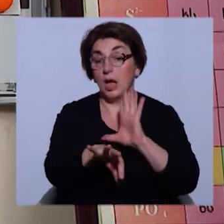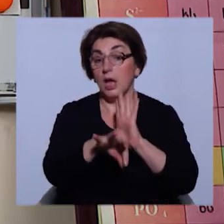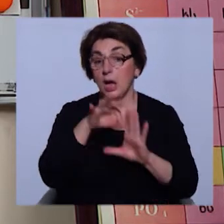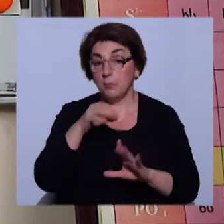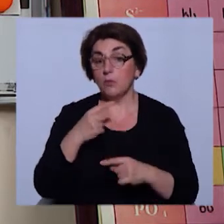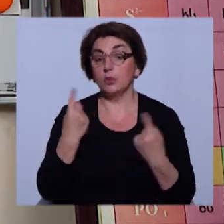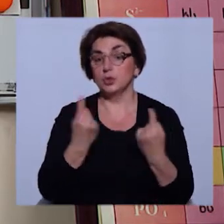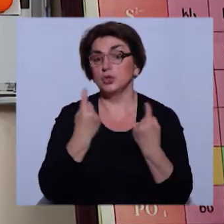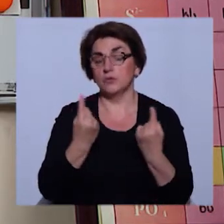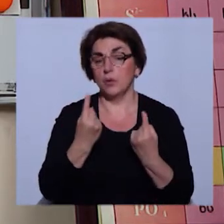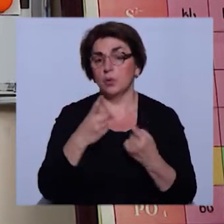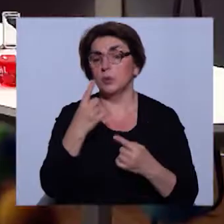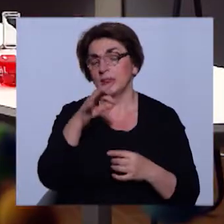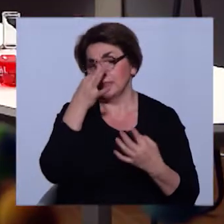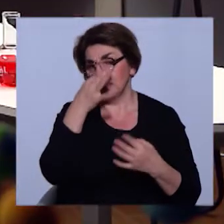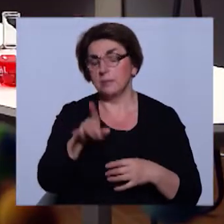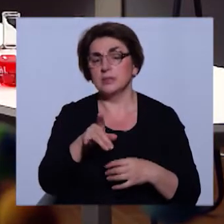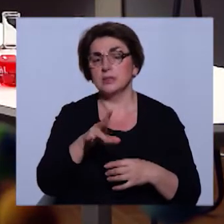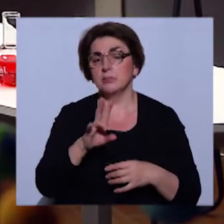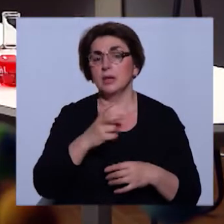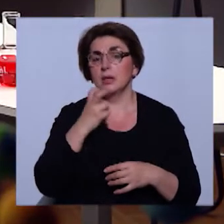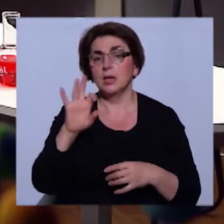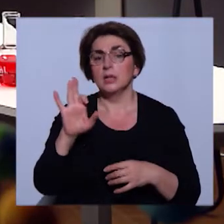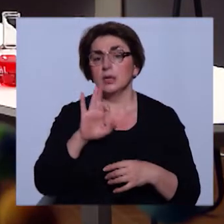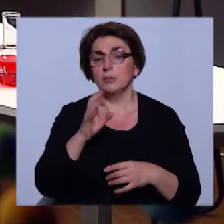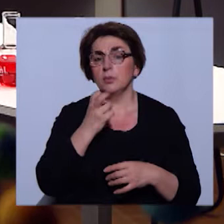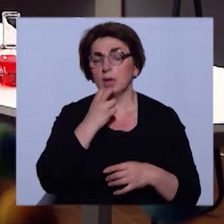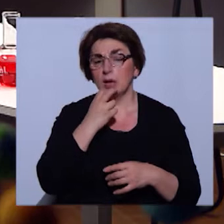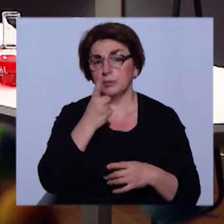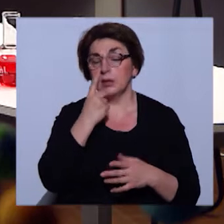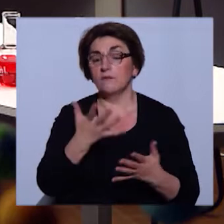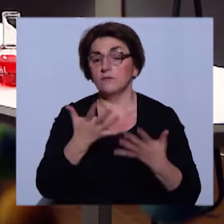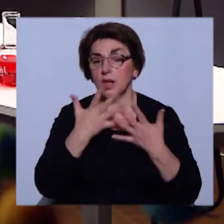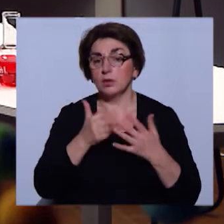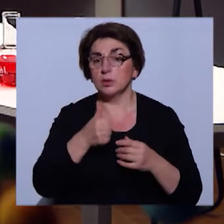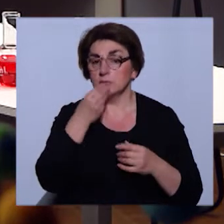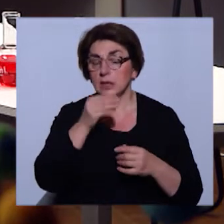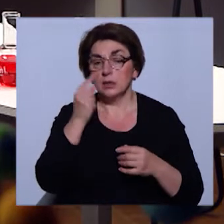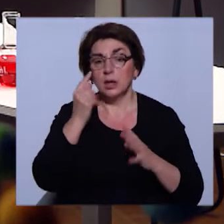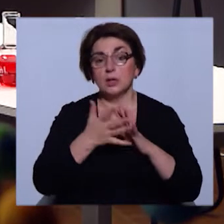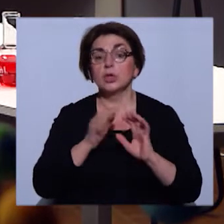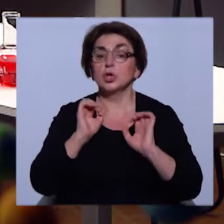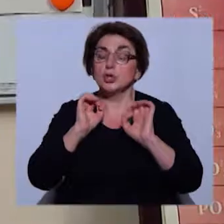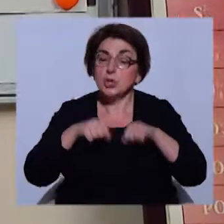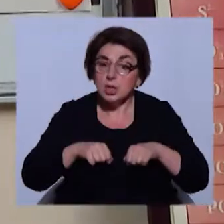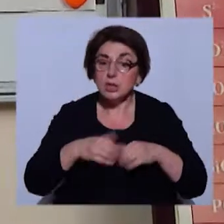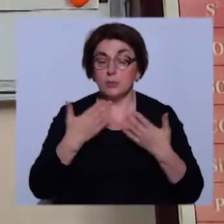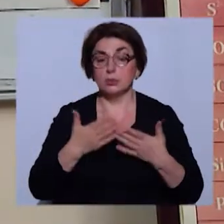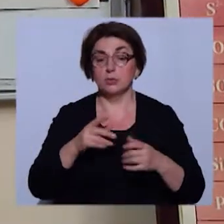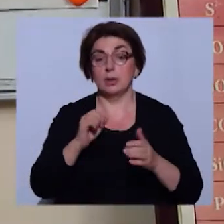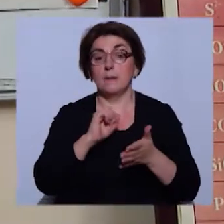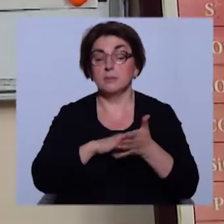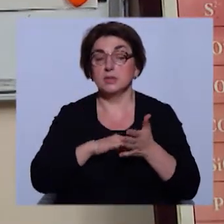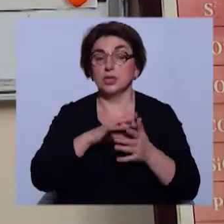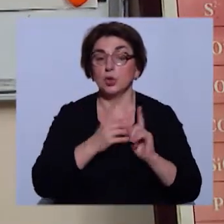ამოვიღოთ ფრაგმენტი და მივაშუროთ ჩვენს ექსპერიმენტს, რომელიც კიდევ ნათლად ამიხსნის, შეიძლება თუ არა ცვლილებას